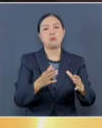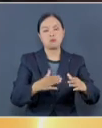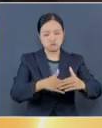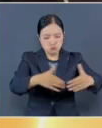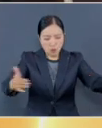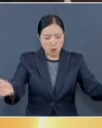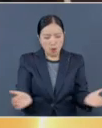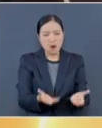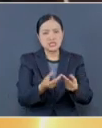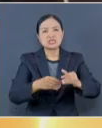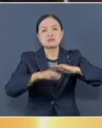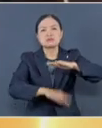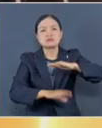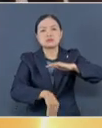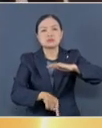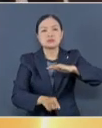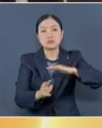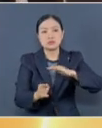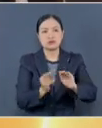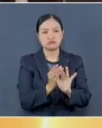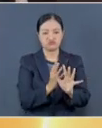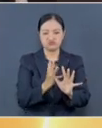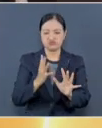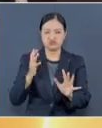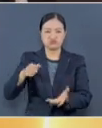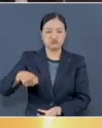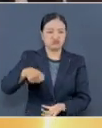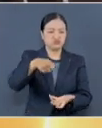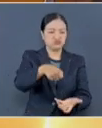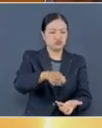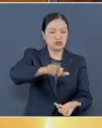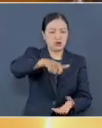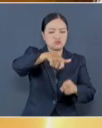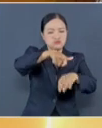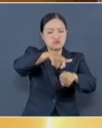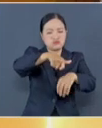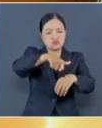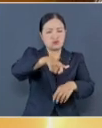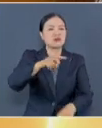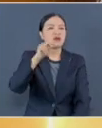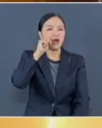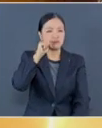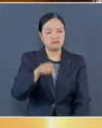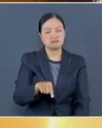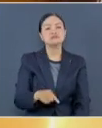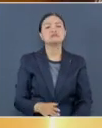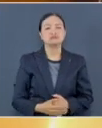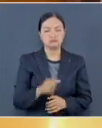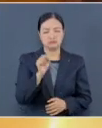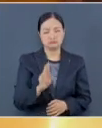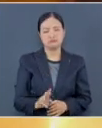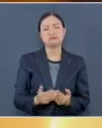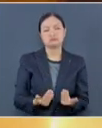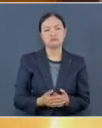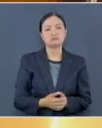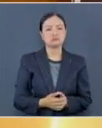ที่ฉนวนกาซ่าเข้าคิวยาวนอกมัสยิดในเมืองคานยูนิเพื่อเติมน้ำฮะนี่คือภาวะสงครามที่เกิดขึ้นในตอนนี้ฮะคุณ